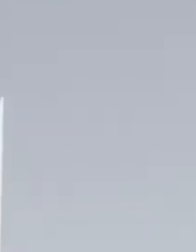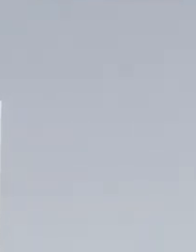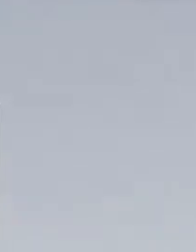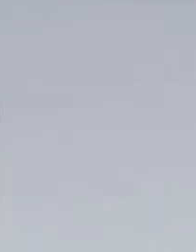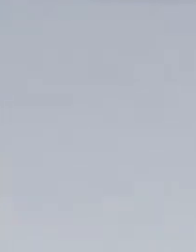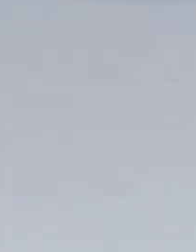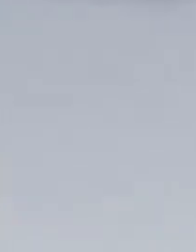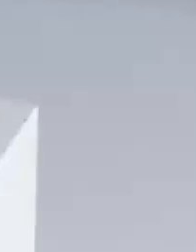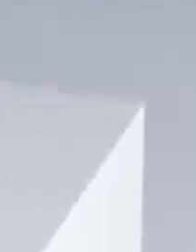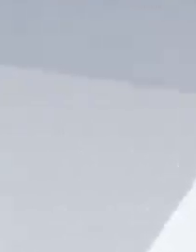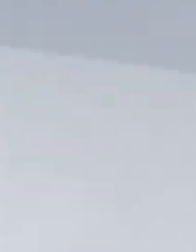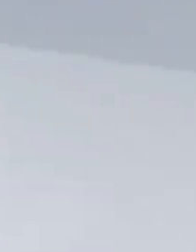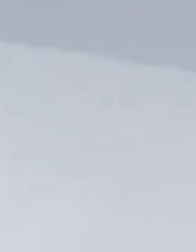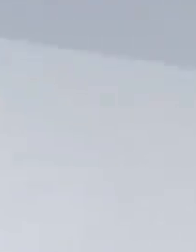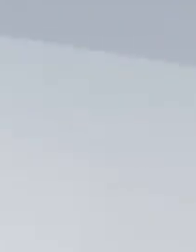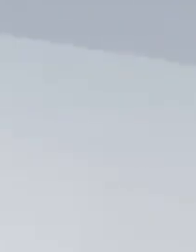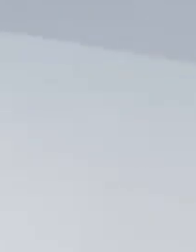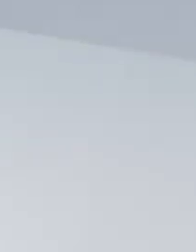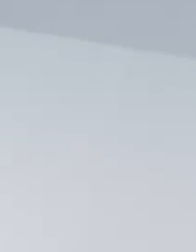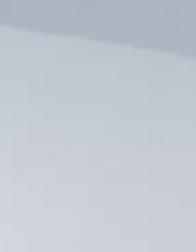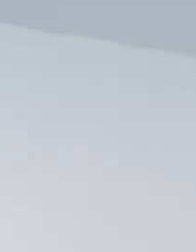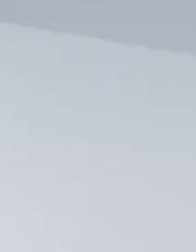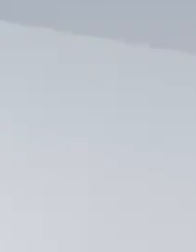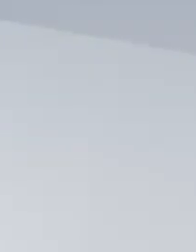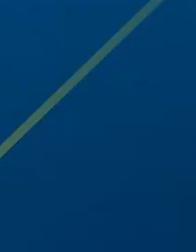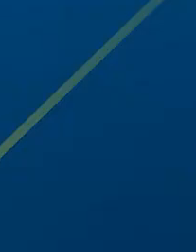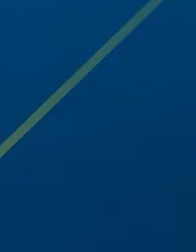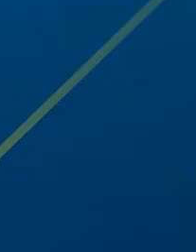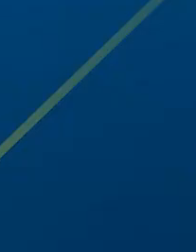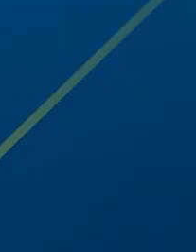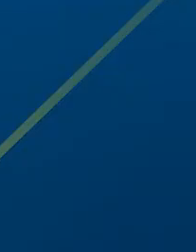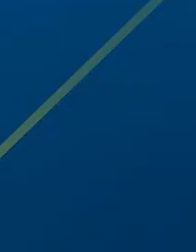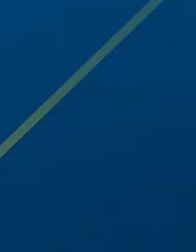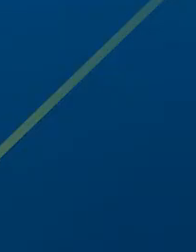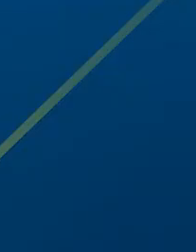mendapatkan informasi download Metro TV ext sekarang